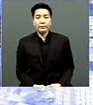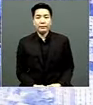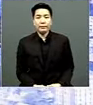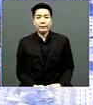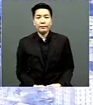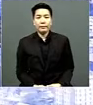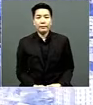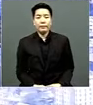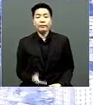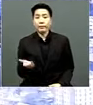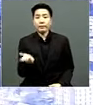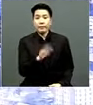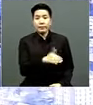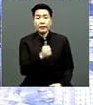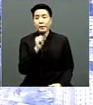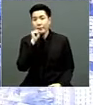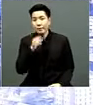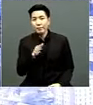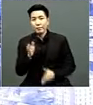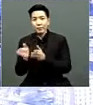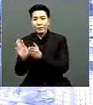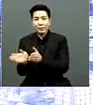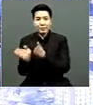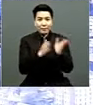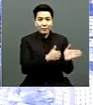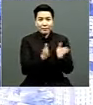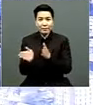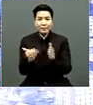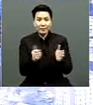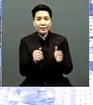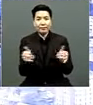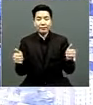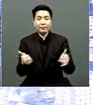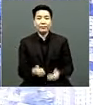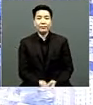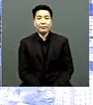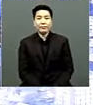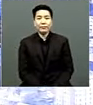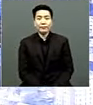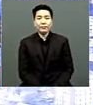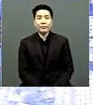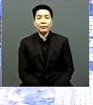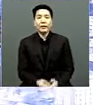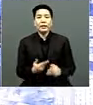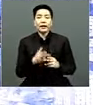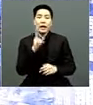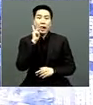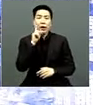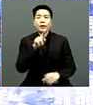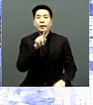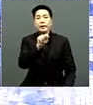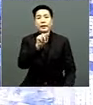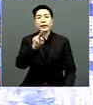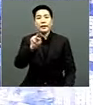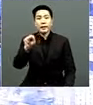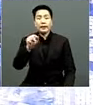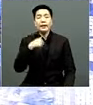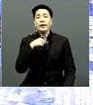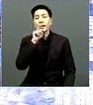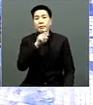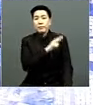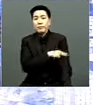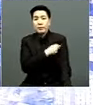สลับมาใช้ไมค์อีกตัวหนึ่งก็ได้นะครับจะได้เร็วขึ้นครับ ขอบคุณค่ะจารุณีจากสำนักข่าวทีเอ็นนะคะสอบถามคุณหมอว่